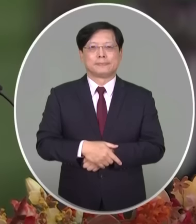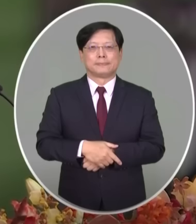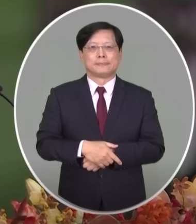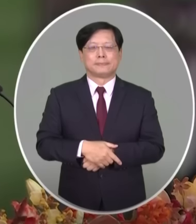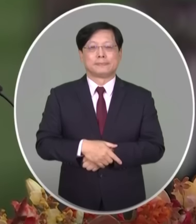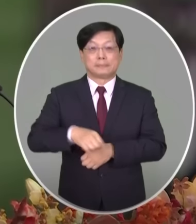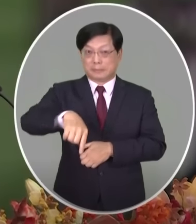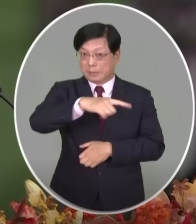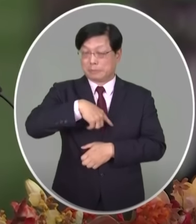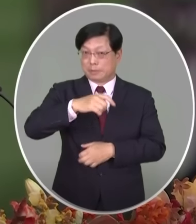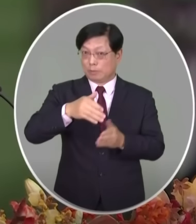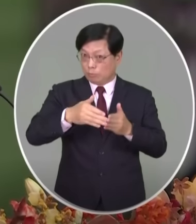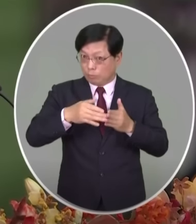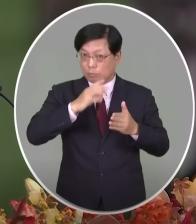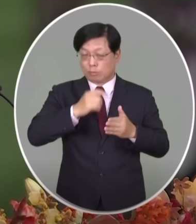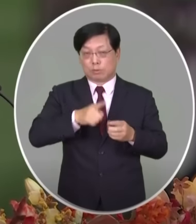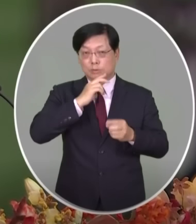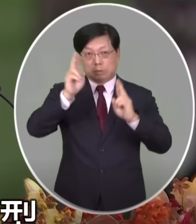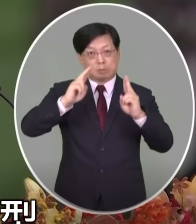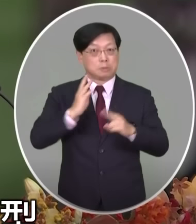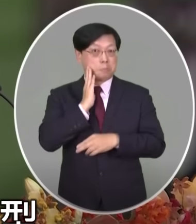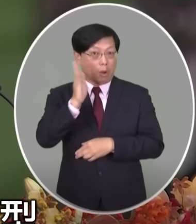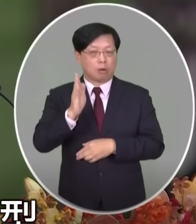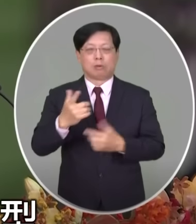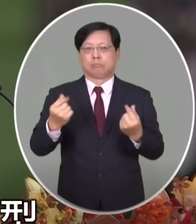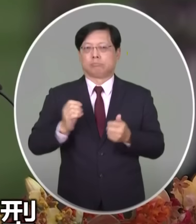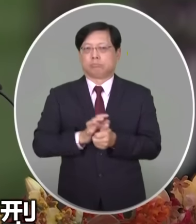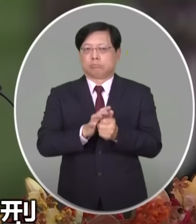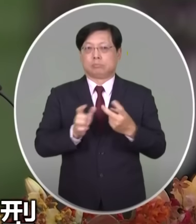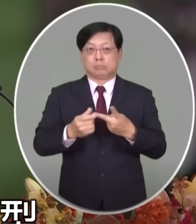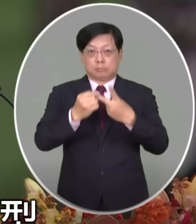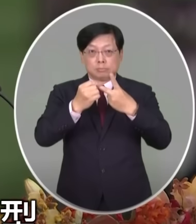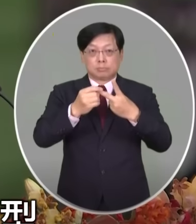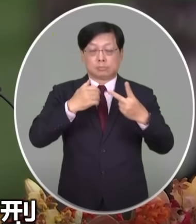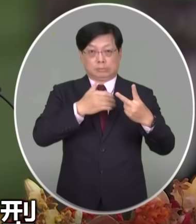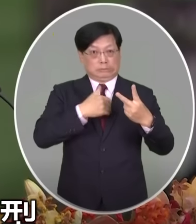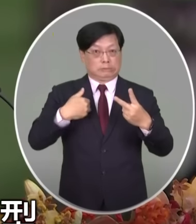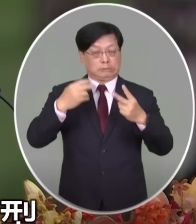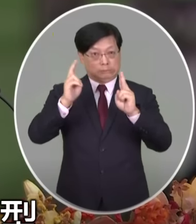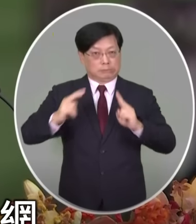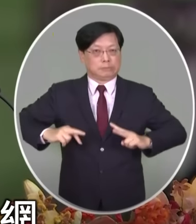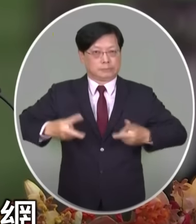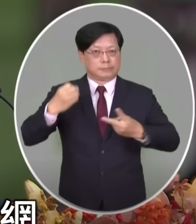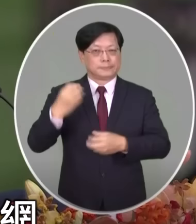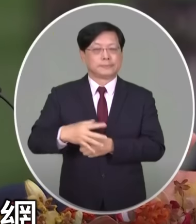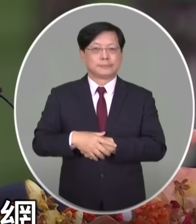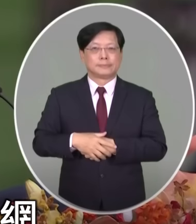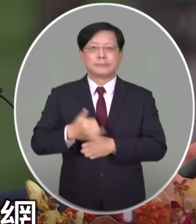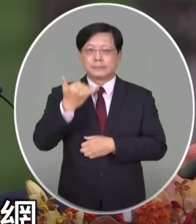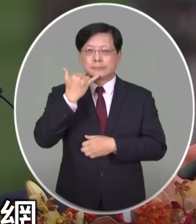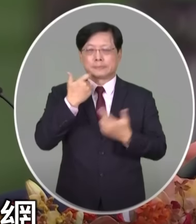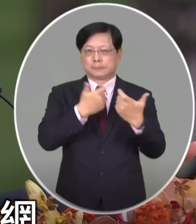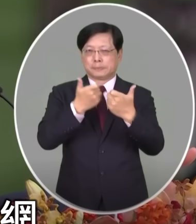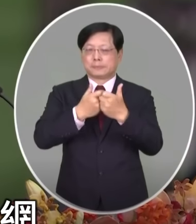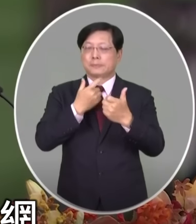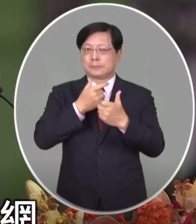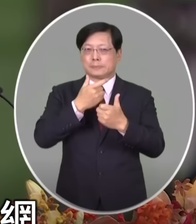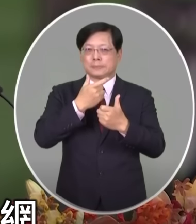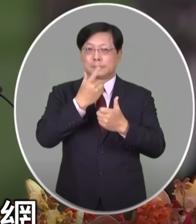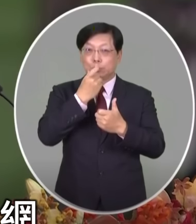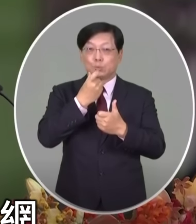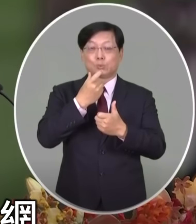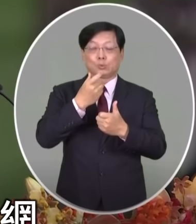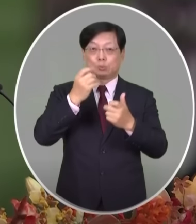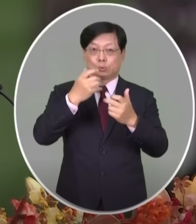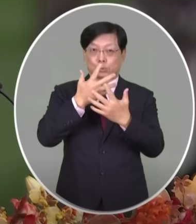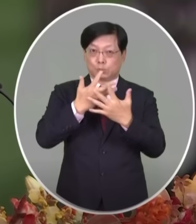大家需要供电稳定，我会推动第二次能源转型，发展多元绿能、智慧